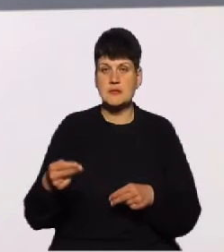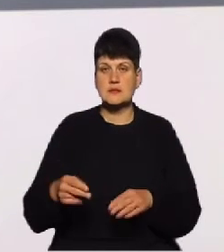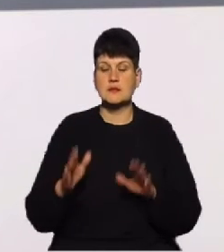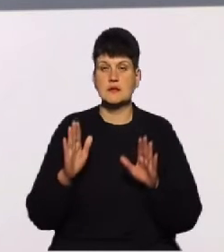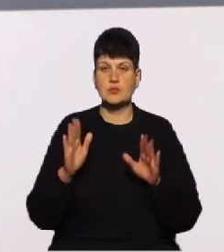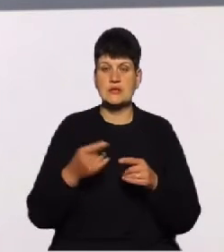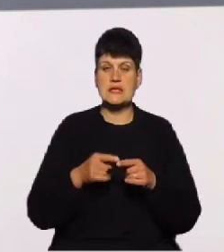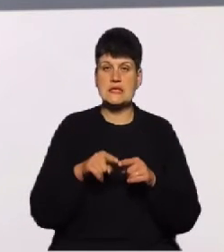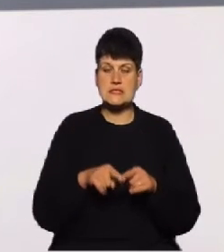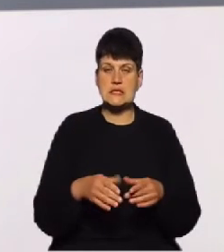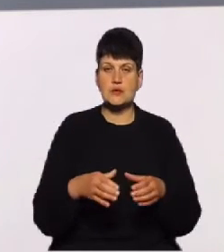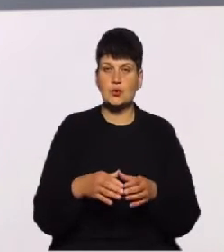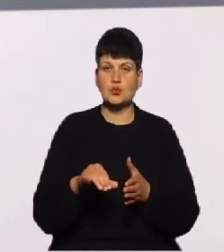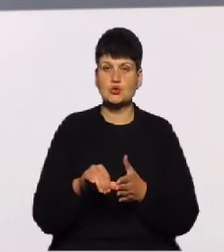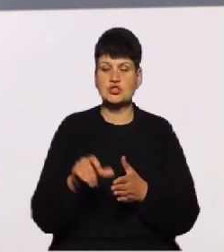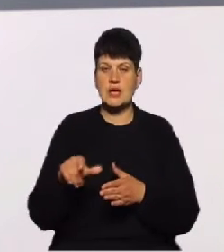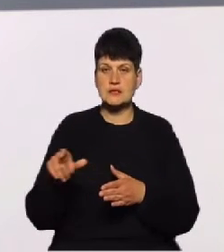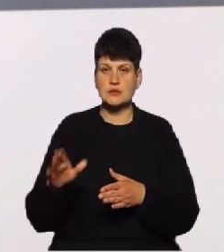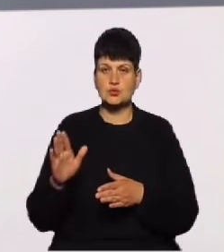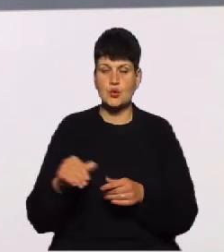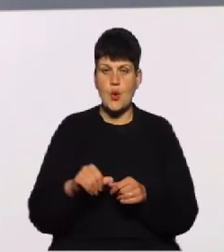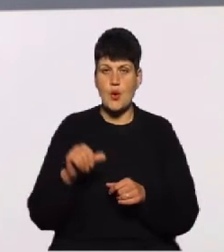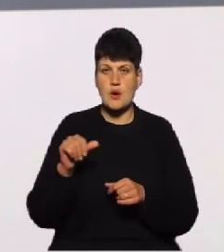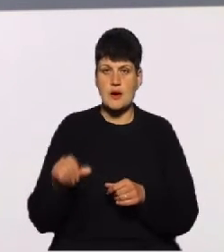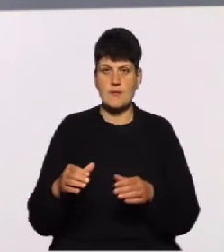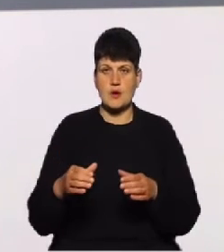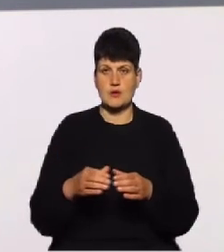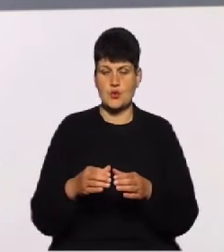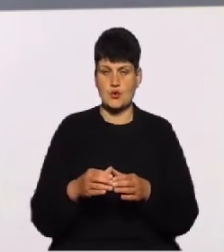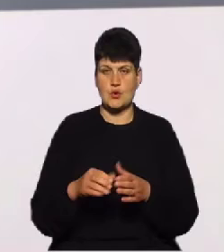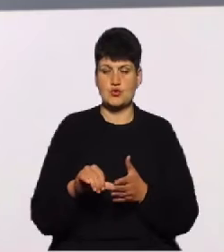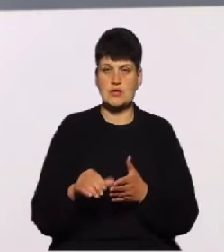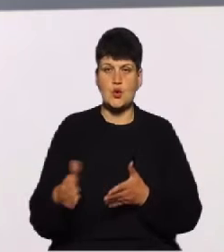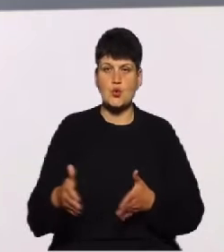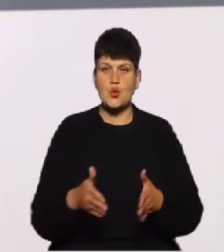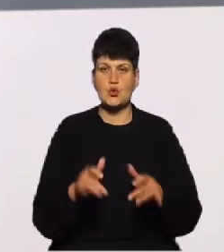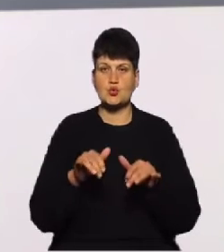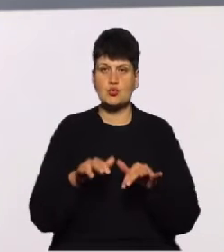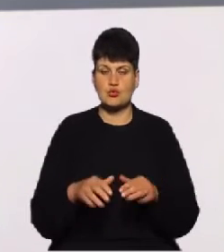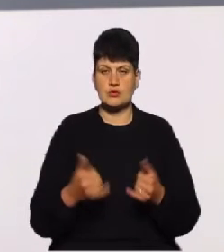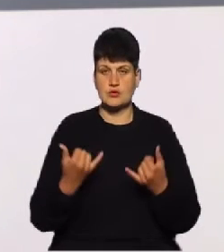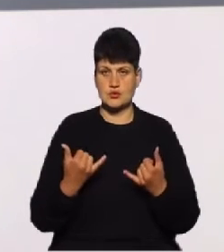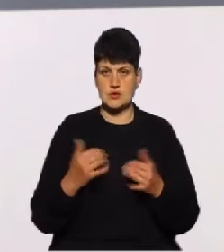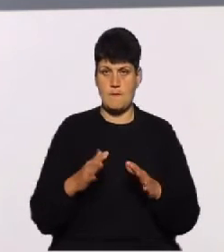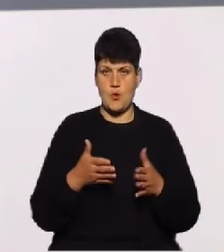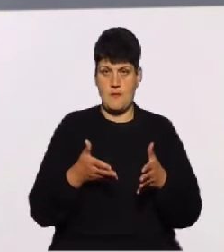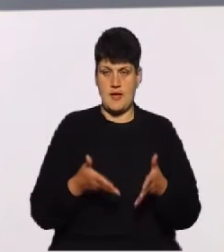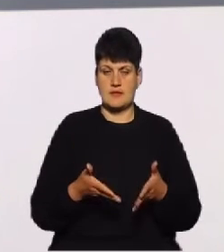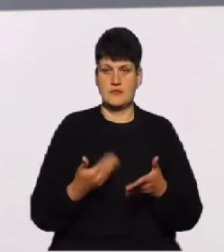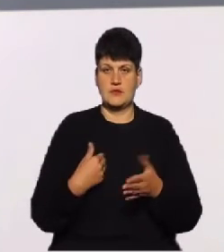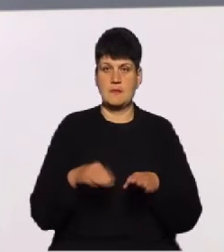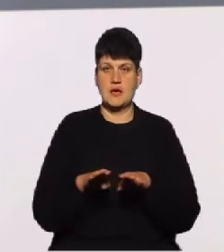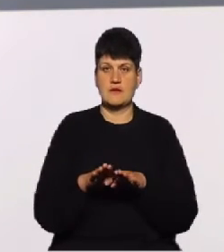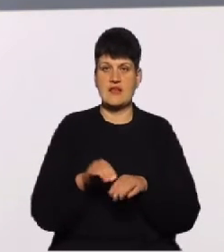категорії учасників будуть як окремою категорією учасників дорожнього руху. На даний момент ми їх прирівнюємо до